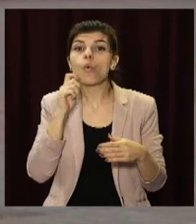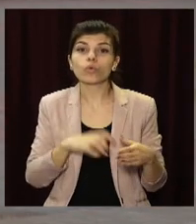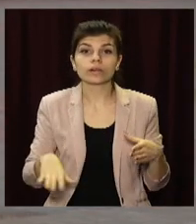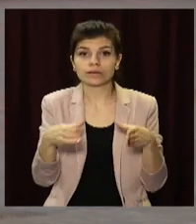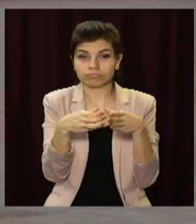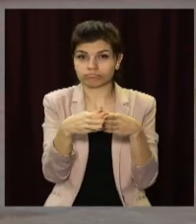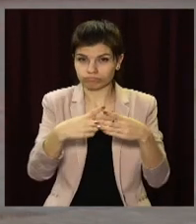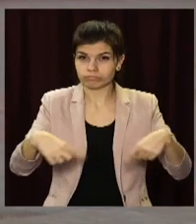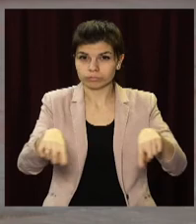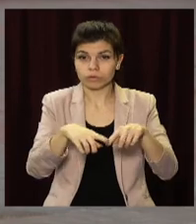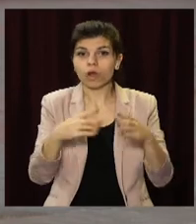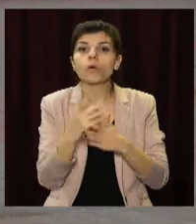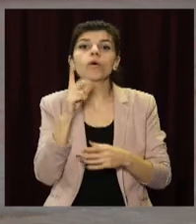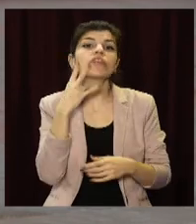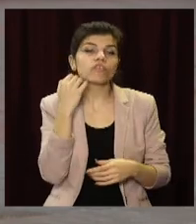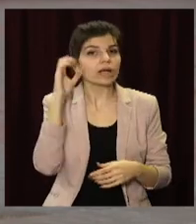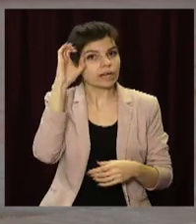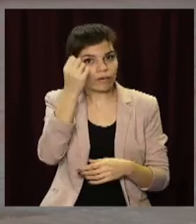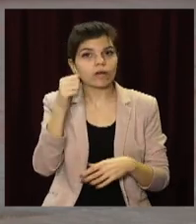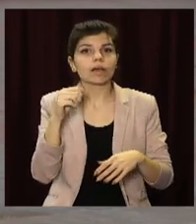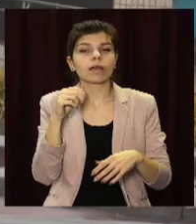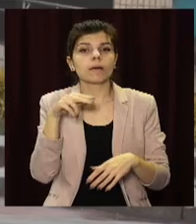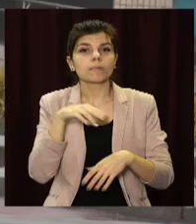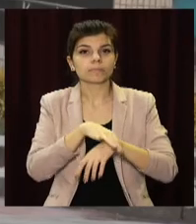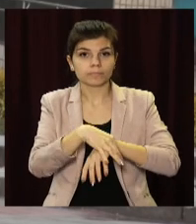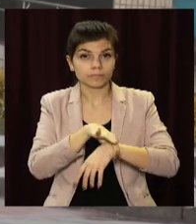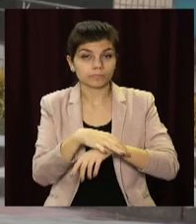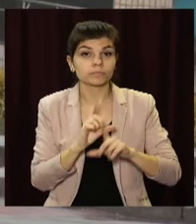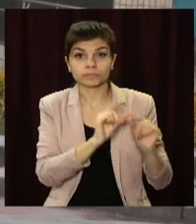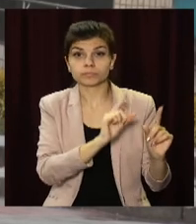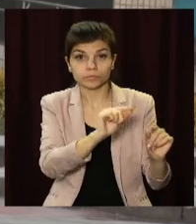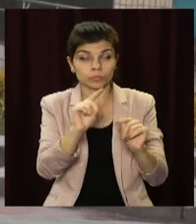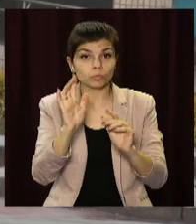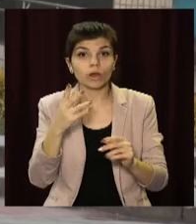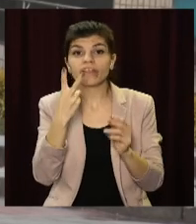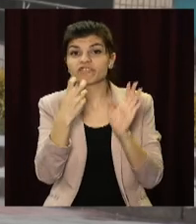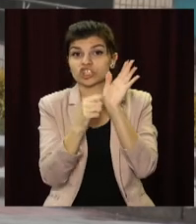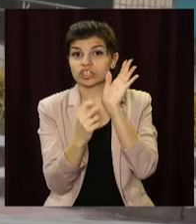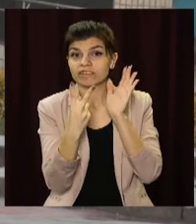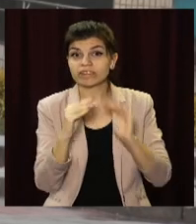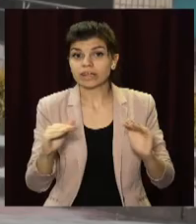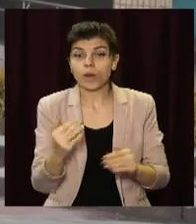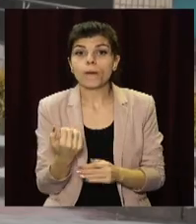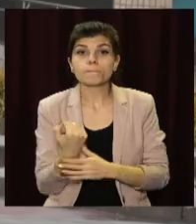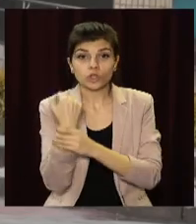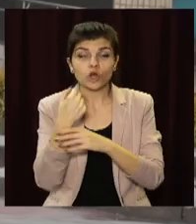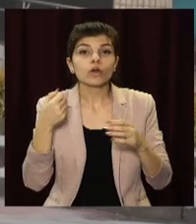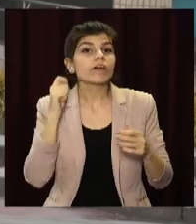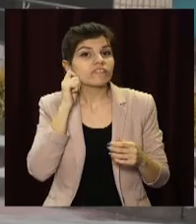Далі їхній маршрут – Новомосковськ, Кривий Ріг та Павлоград. Загалом підтримку одержать 262 дитини віком до